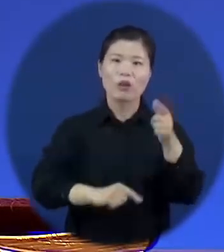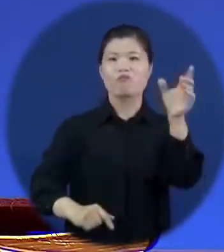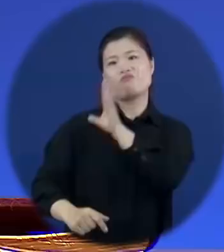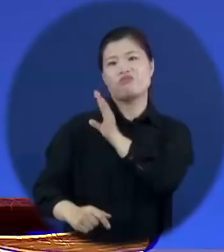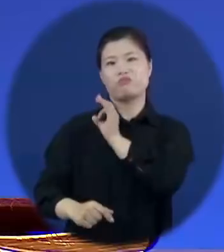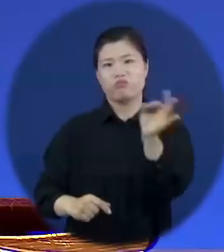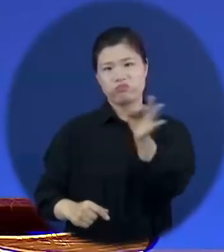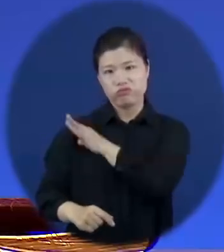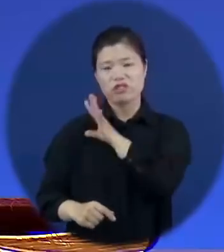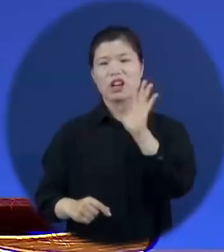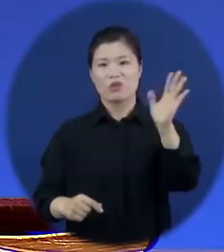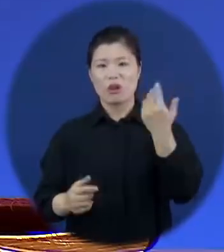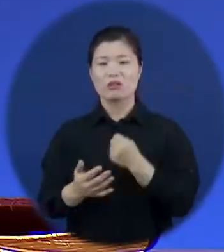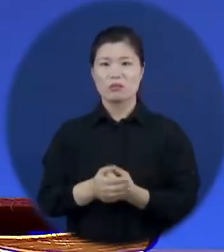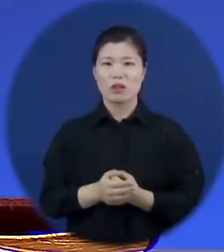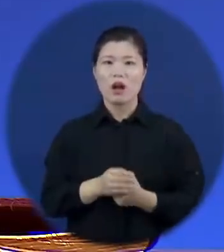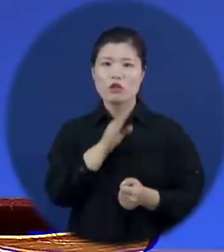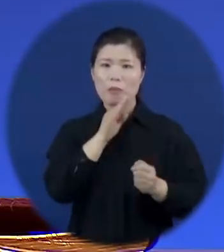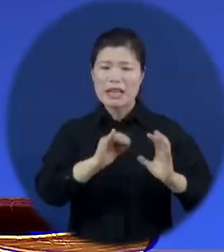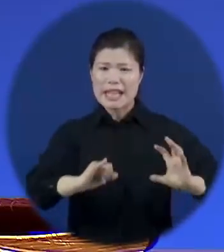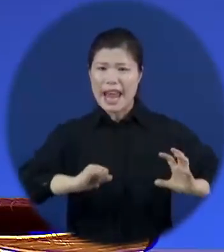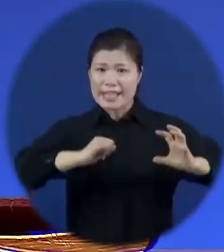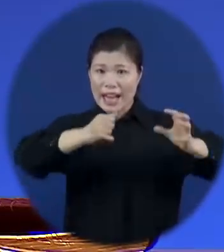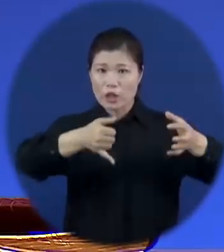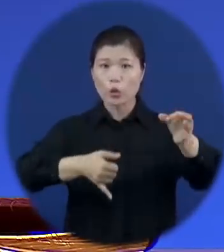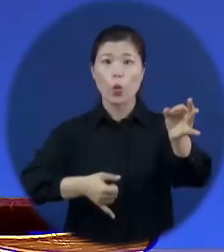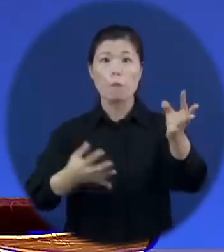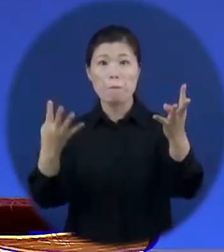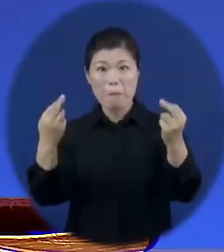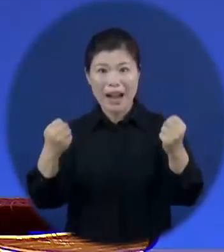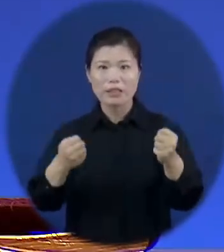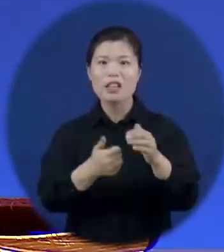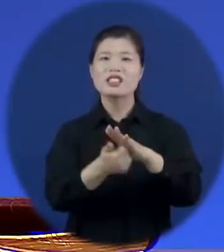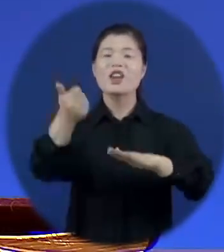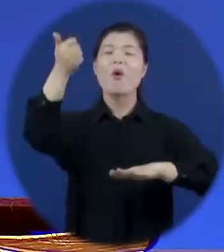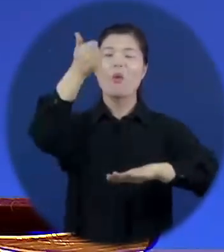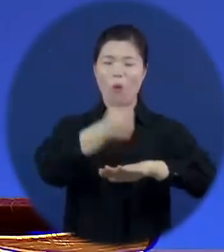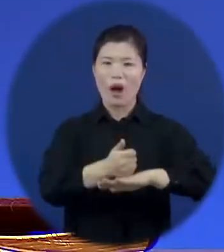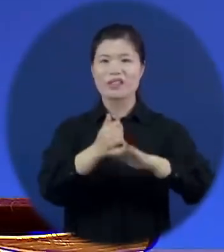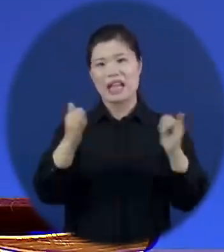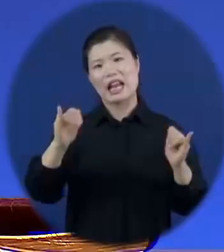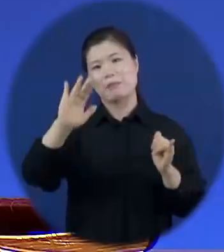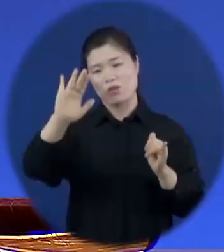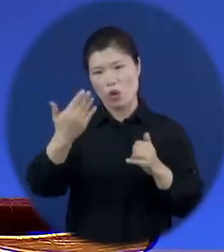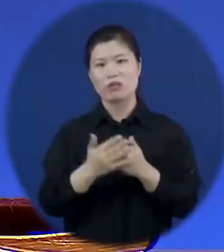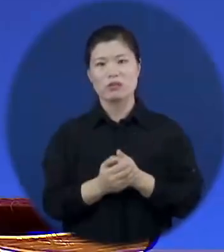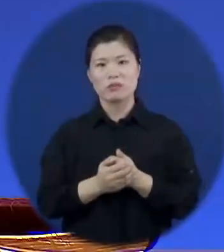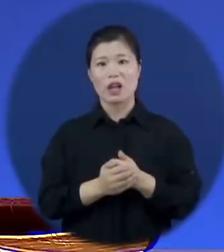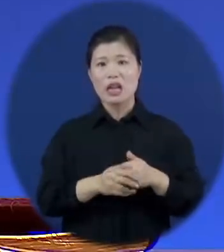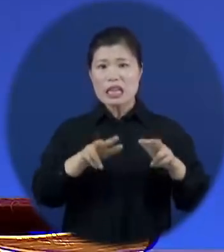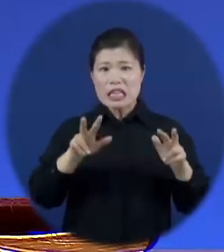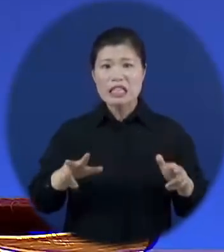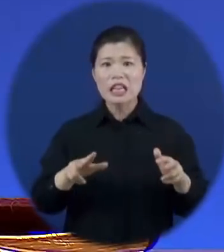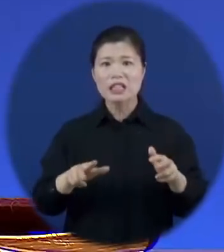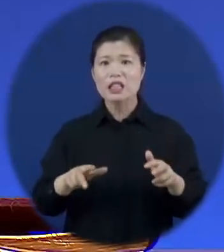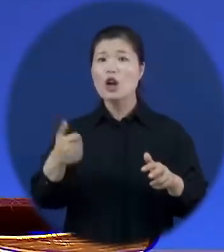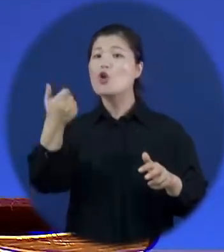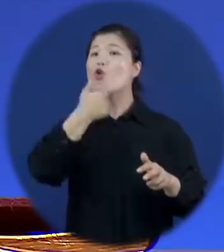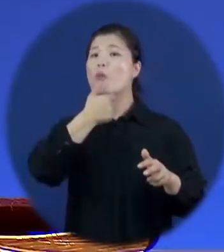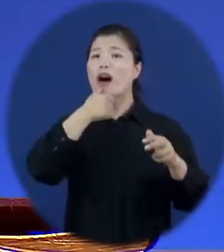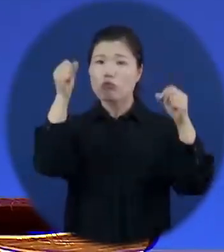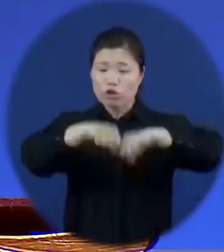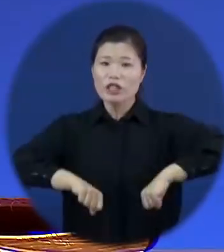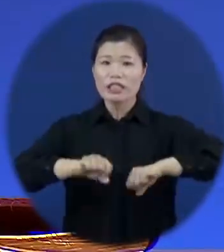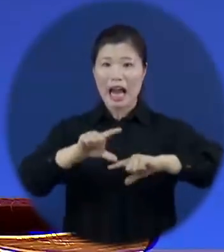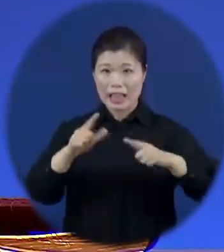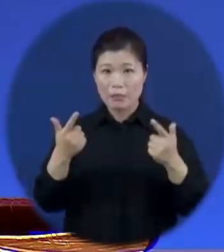우두머리까지 되었습니다. 그는 소위 말해서 세상에서 돈 많은 성공한 사람이 된 것입니다. 그는 이제 로마가 무너지지